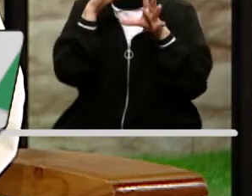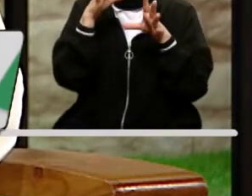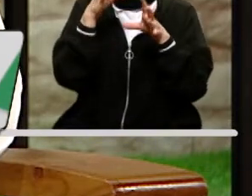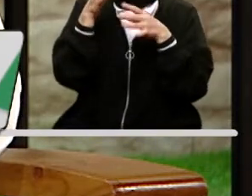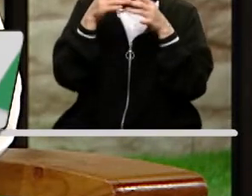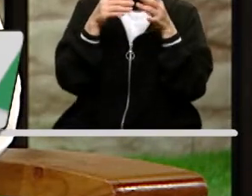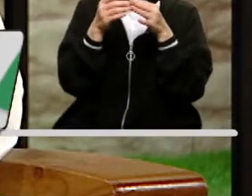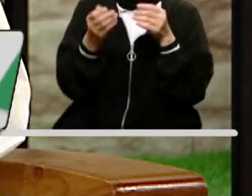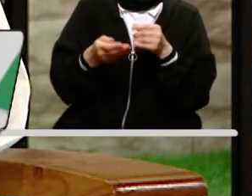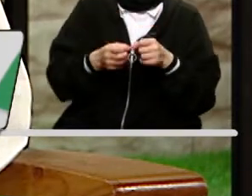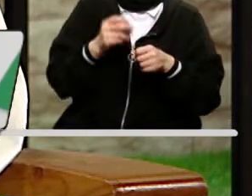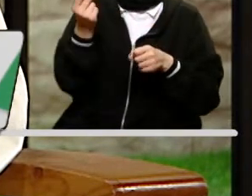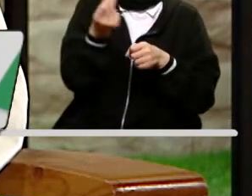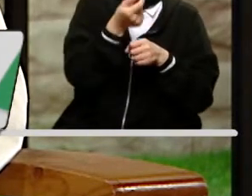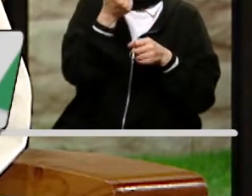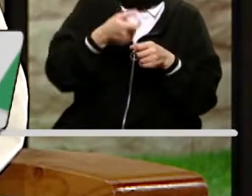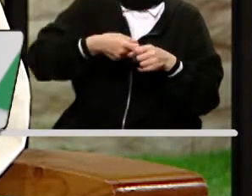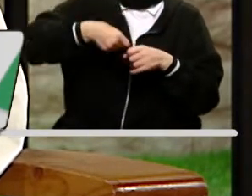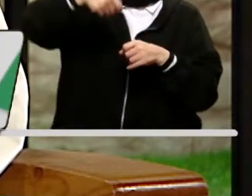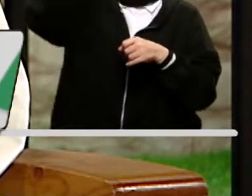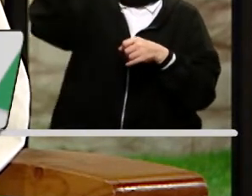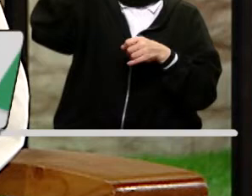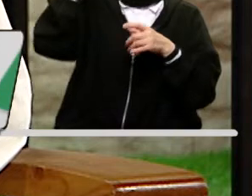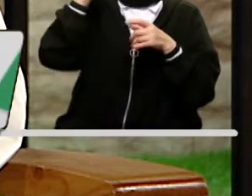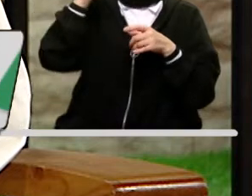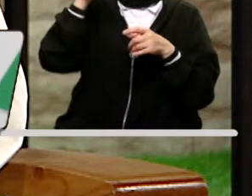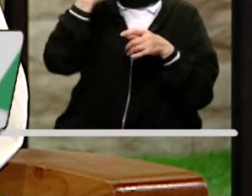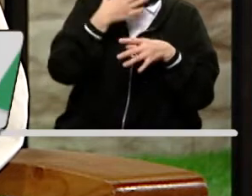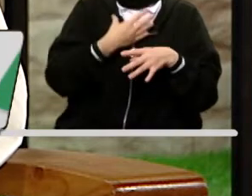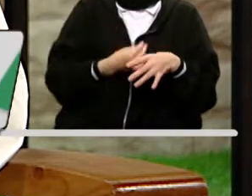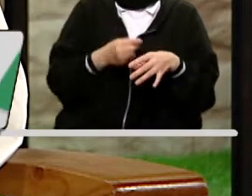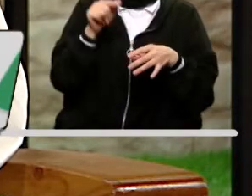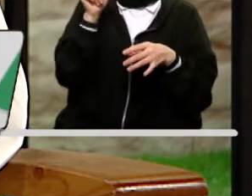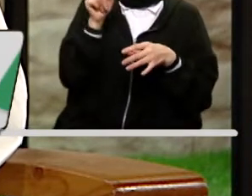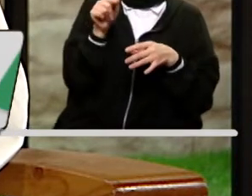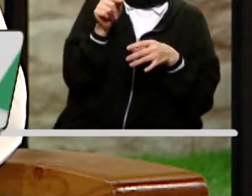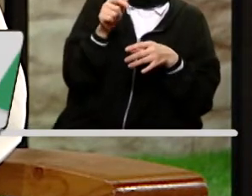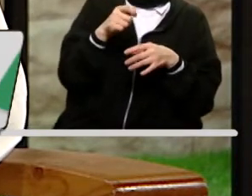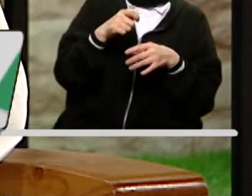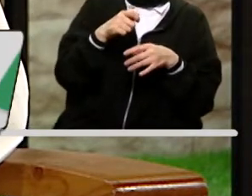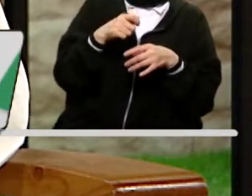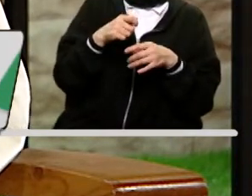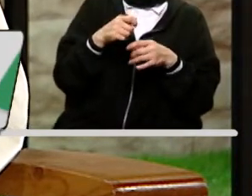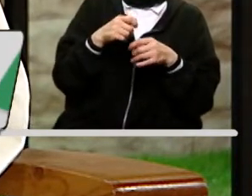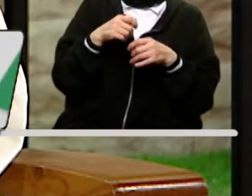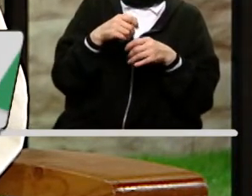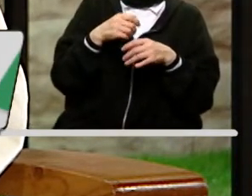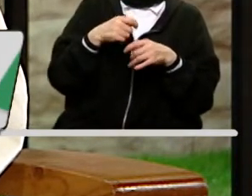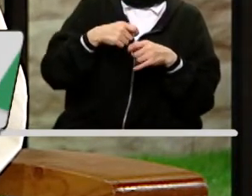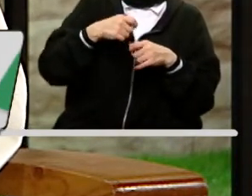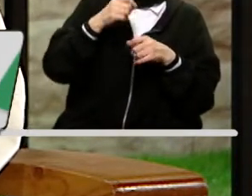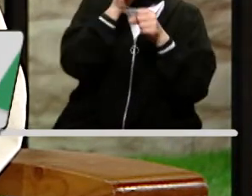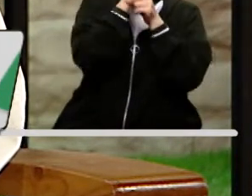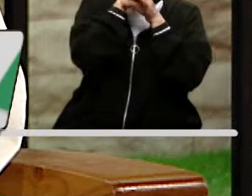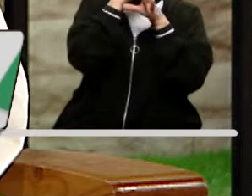ağladık. Aslında bunların hepsi bir deneyimleme. Merak ettik. Ben o uçan balonu bırakırsam aslında yani biliyoruz uçacağını